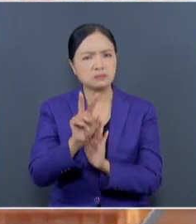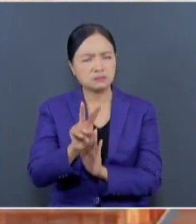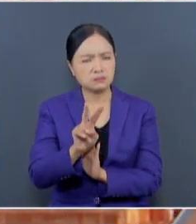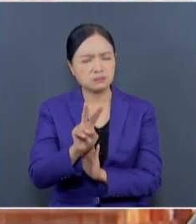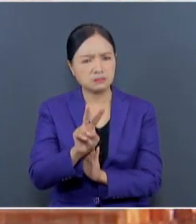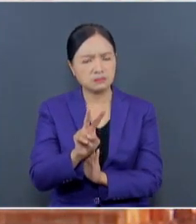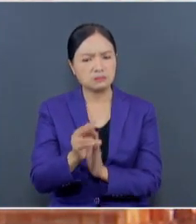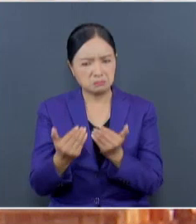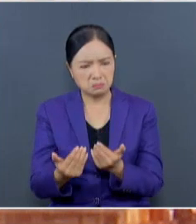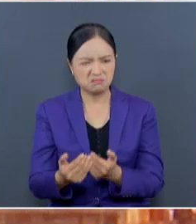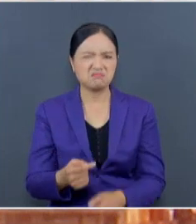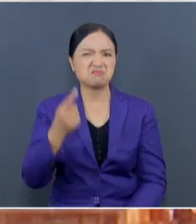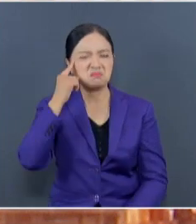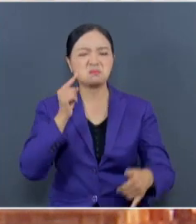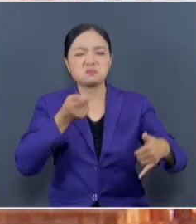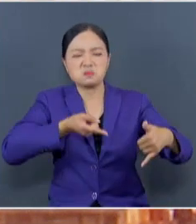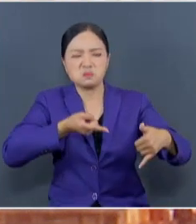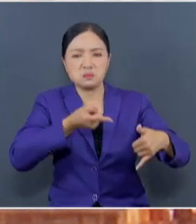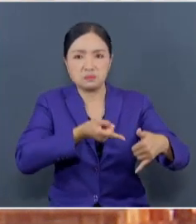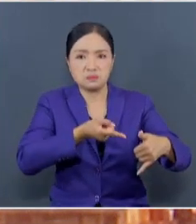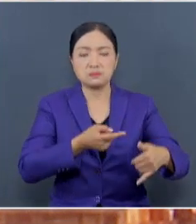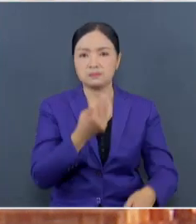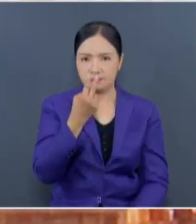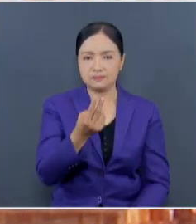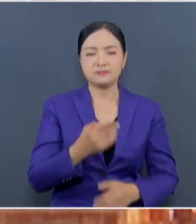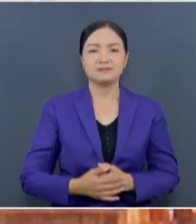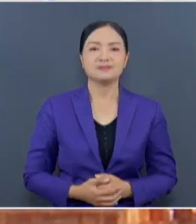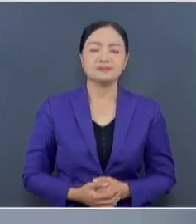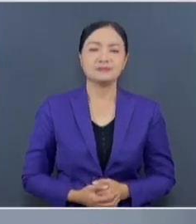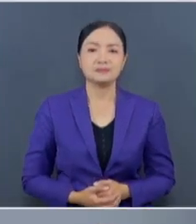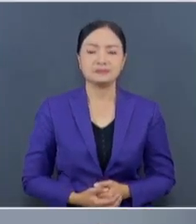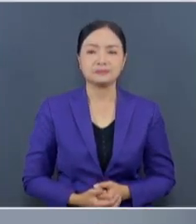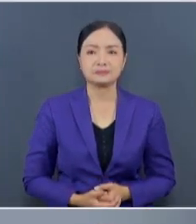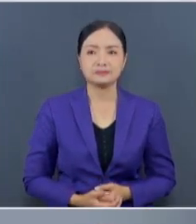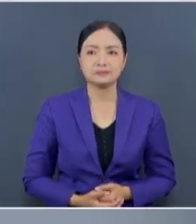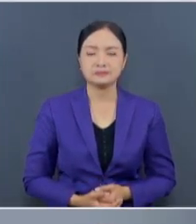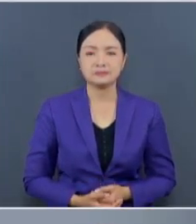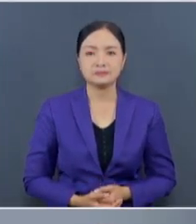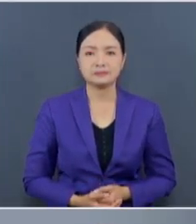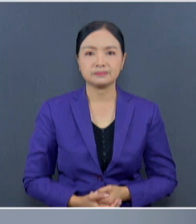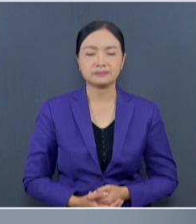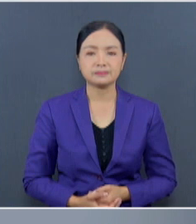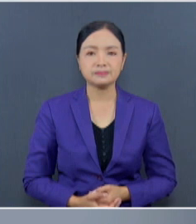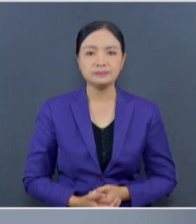เปล่าเพราะแม่ก็เชื่อแบบนั้นฮะลองไปดูคลิปเหตุการณ์ก่อนครับ